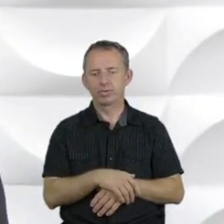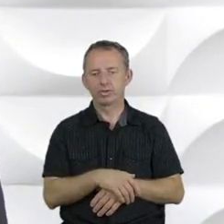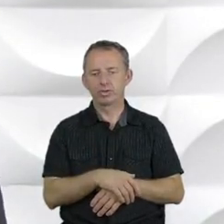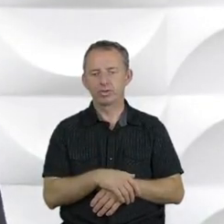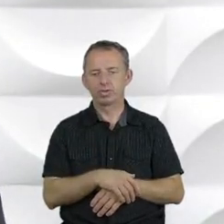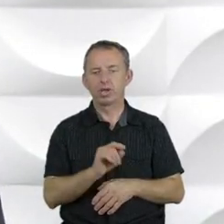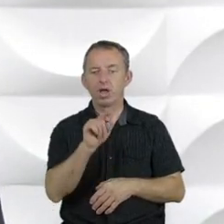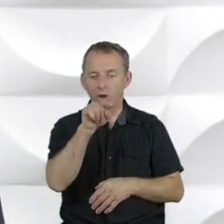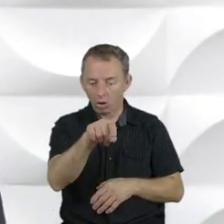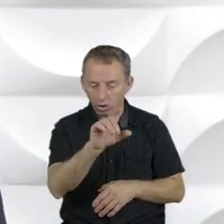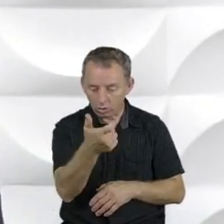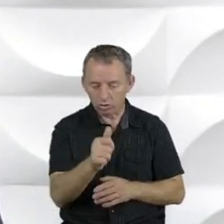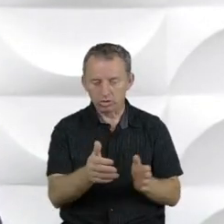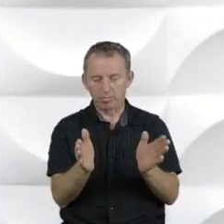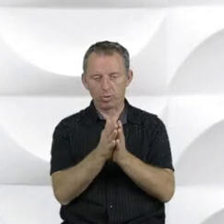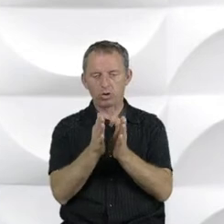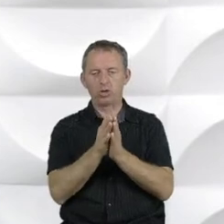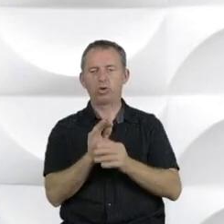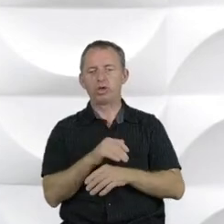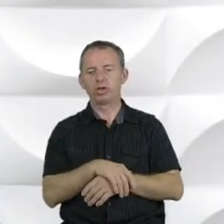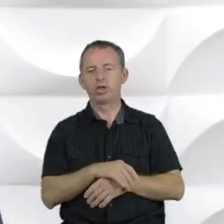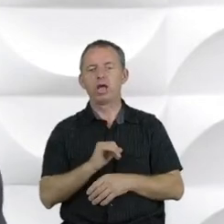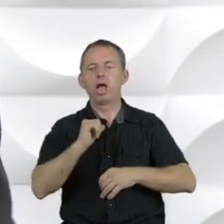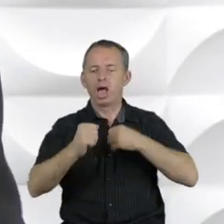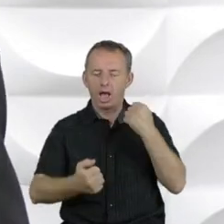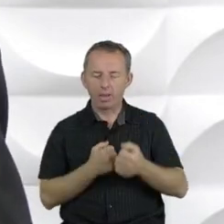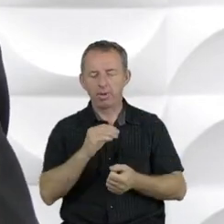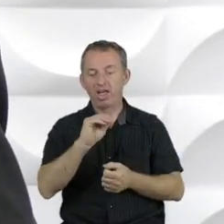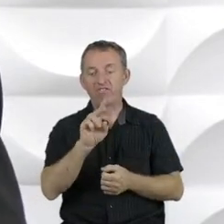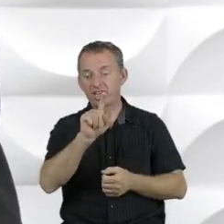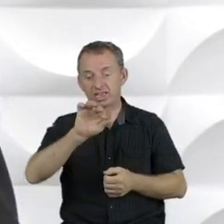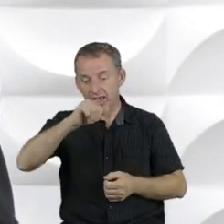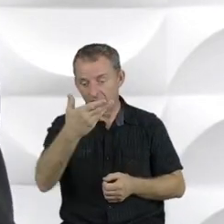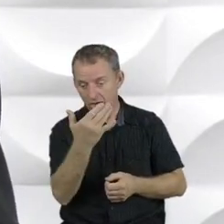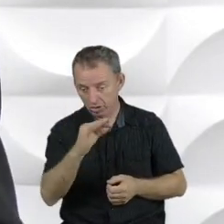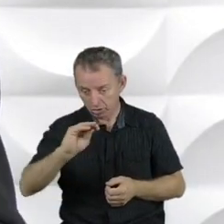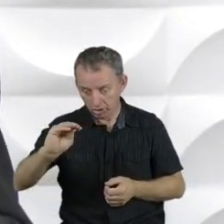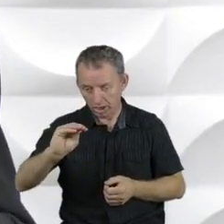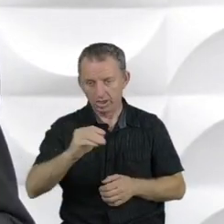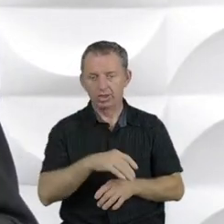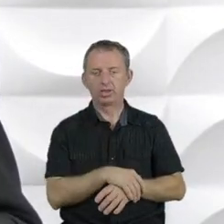O co się modlił? Aby Efezjanie